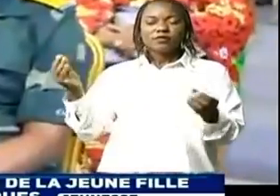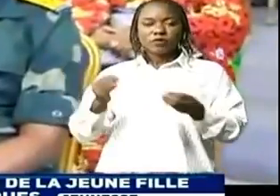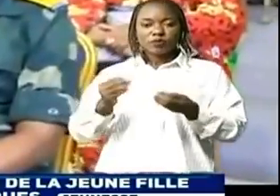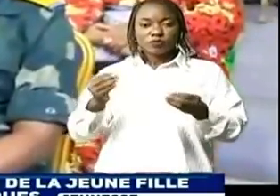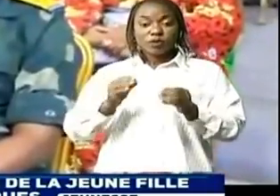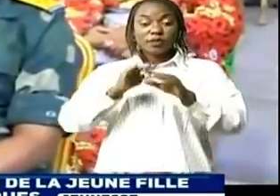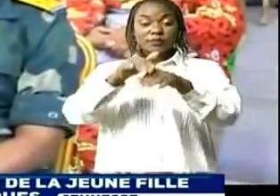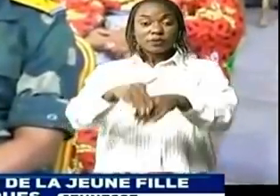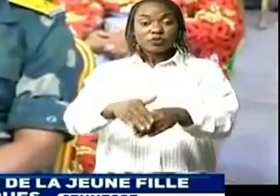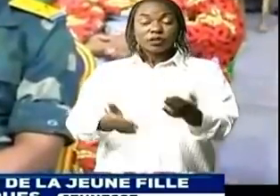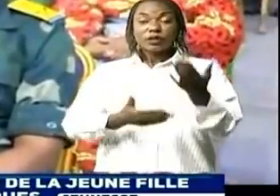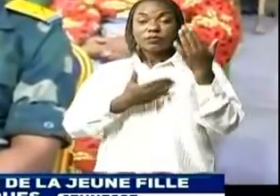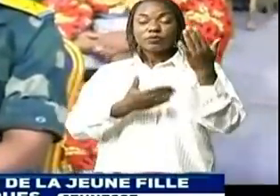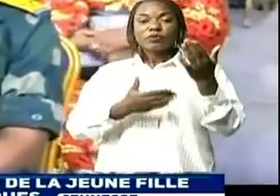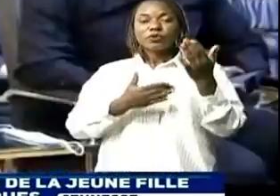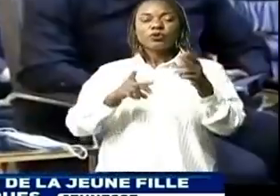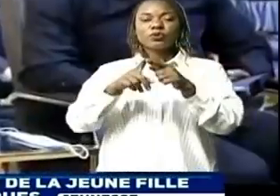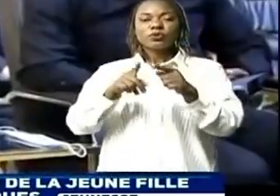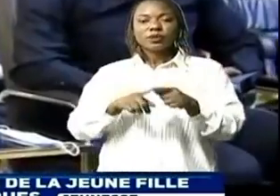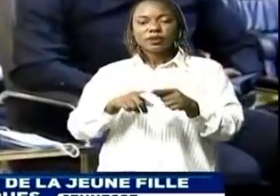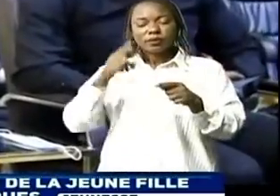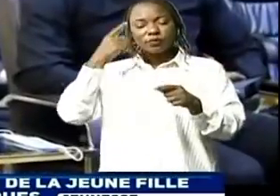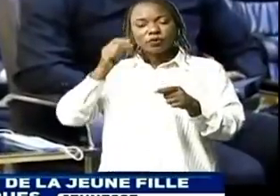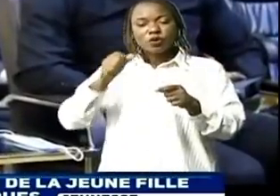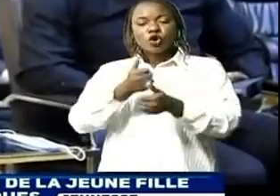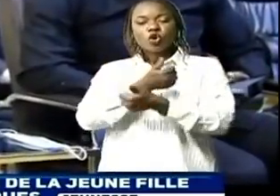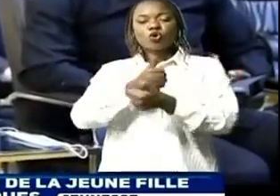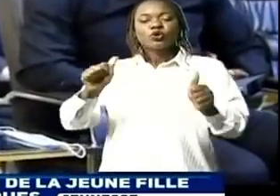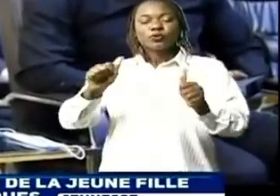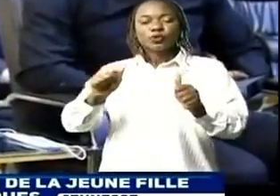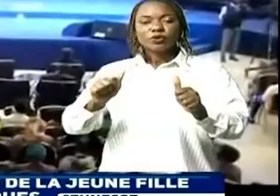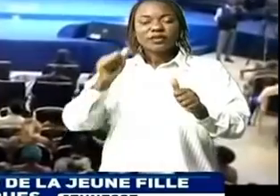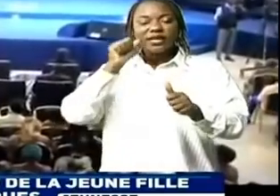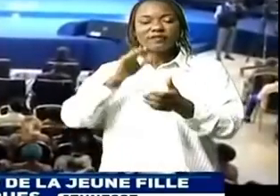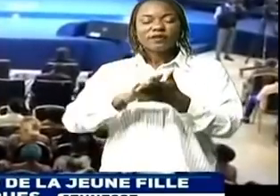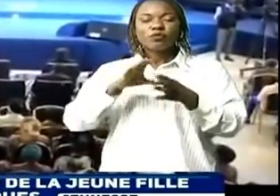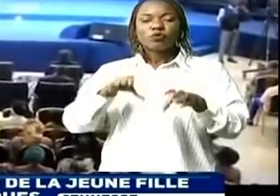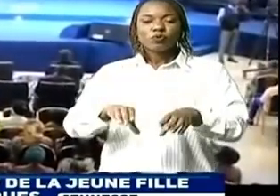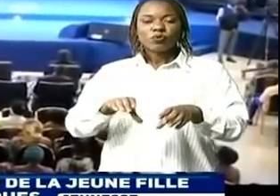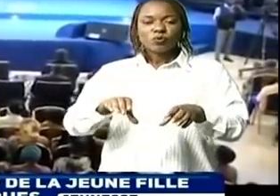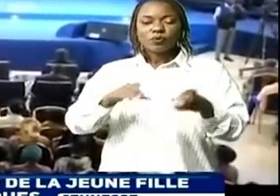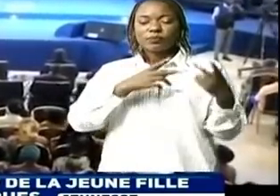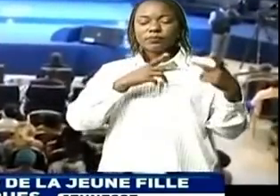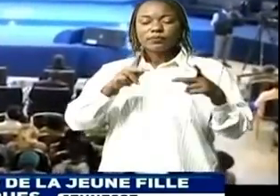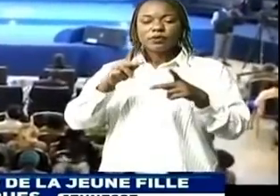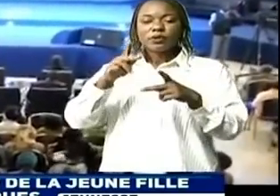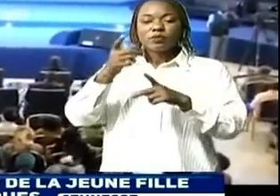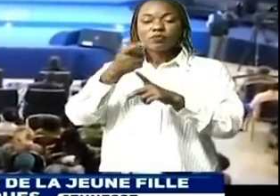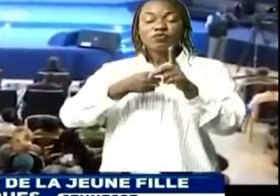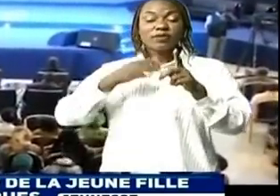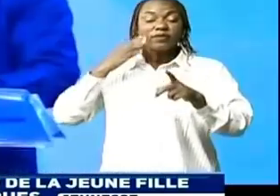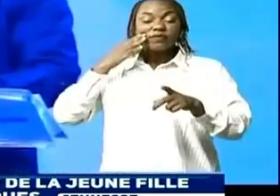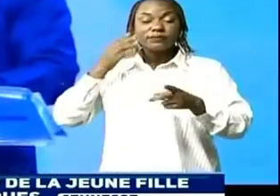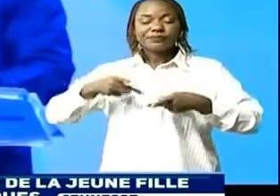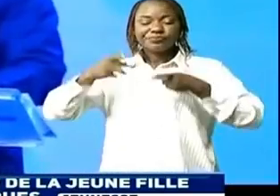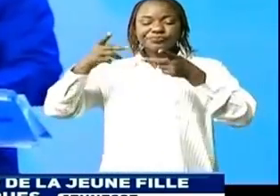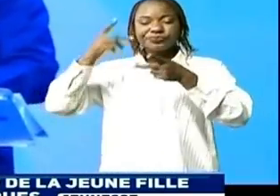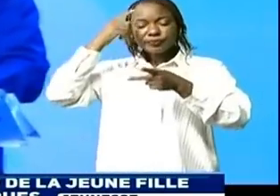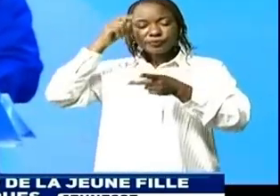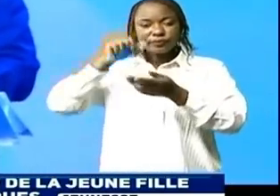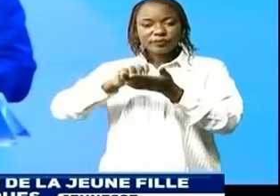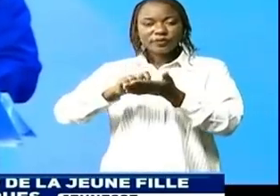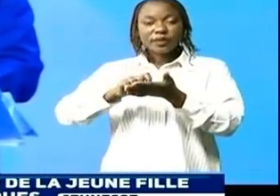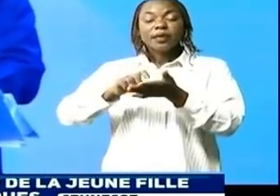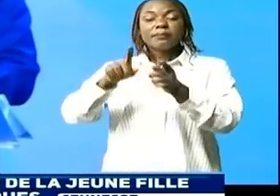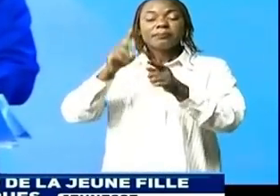élément moteur qui va réellement assurer l'autonomisation de la femme en RDC. Durant tout le mois de mars, mois dédié à la femme, le ministre de la Jeunesse